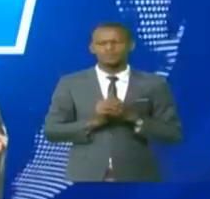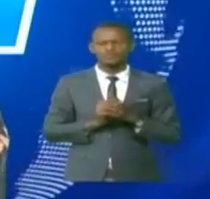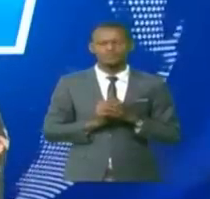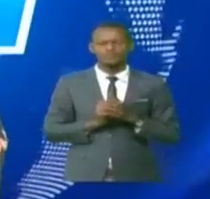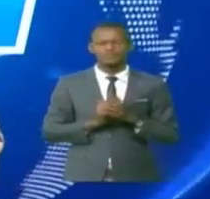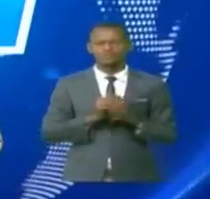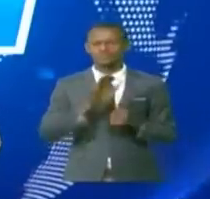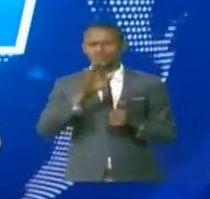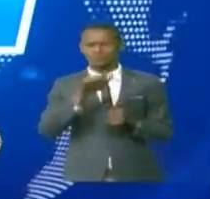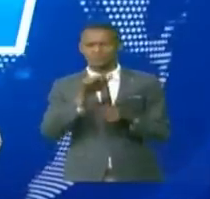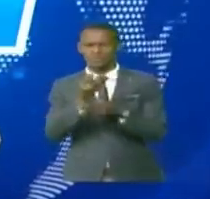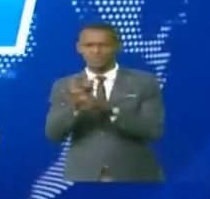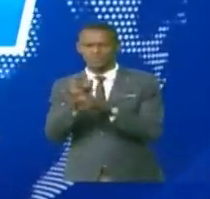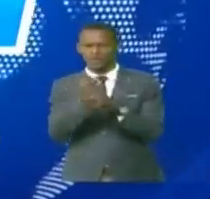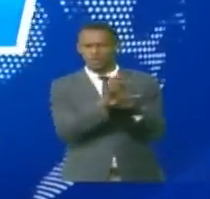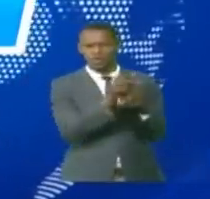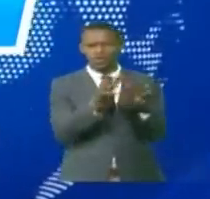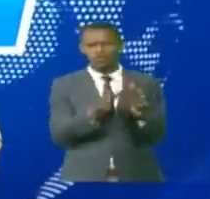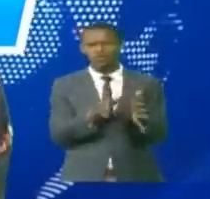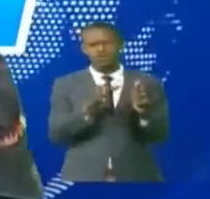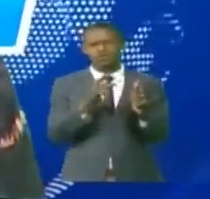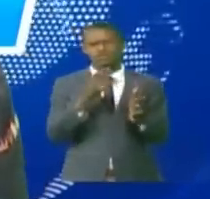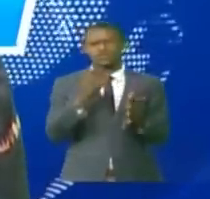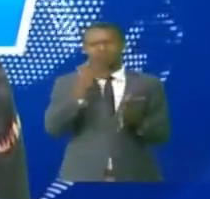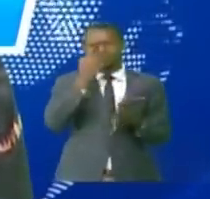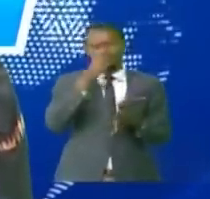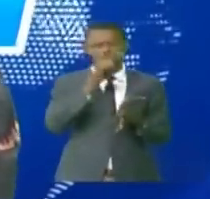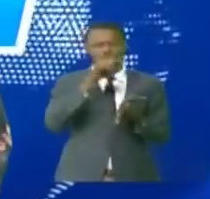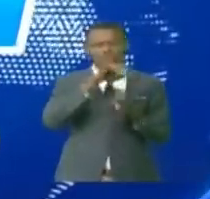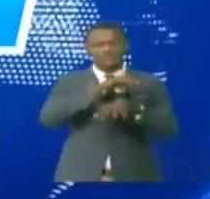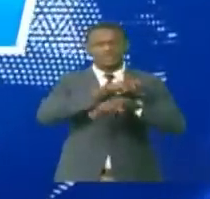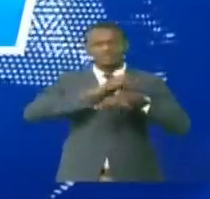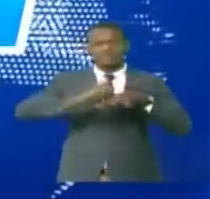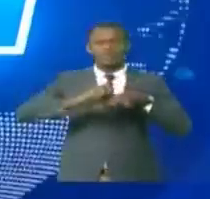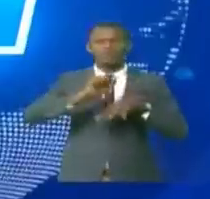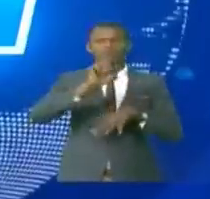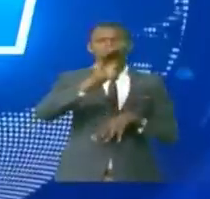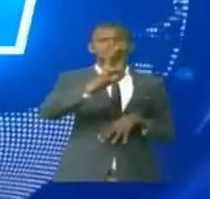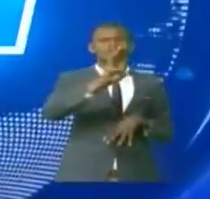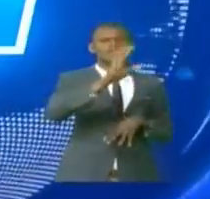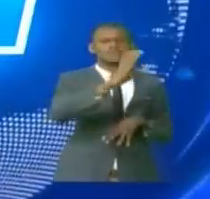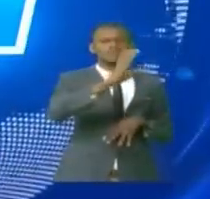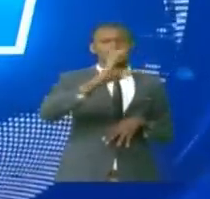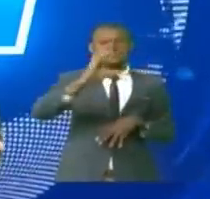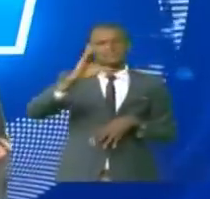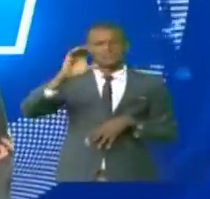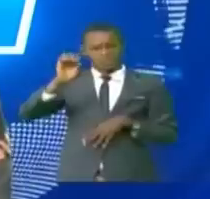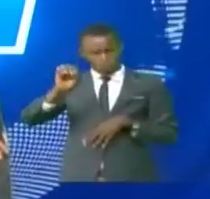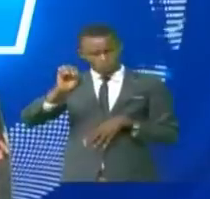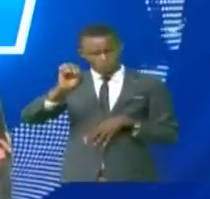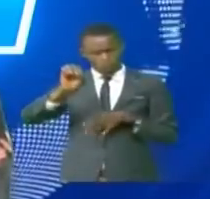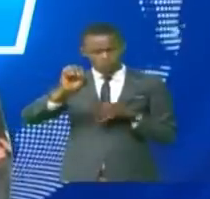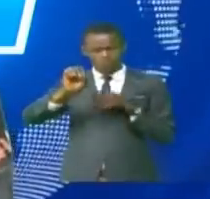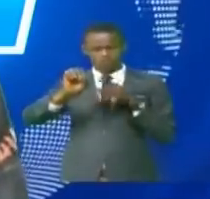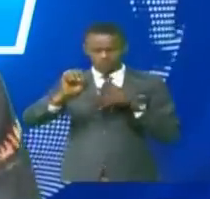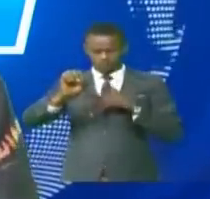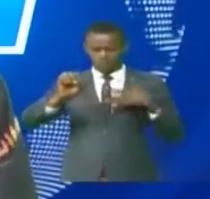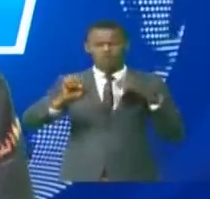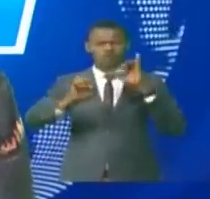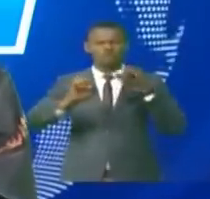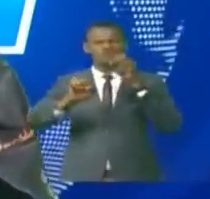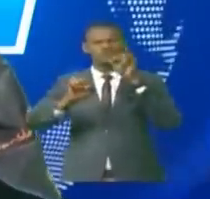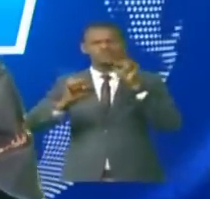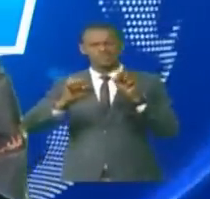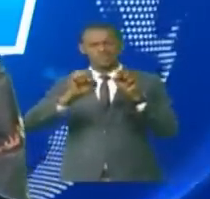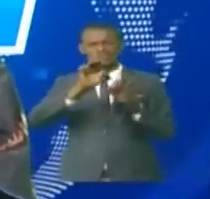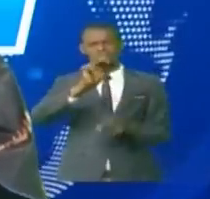Le coordonnateur du bureau central de coordination, Jean Mabi, a donné des éléments d'information à la conférence pour